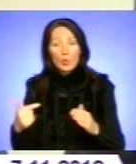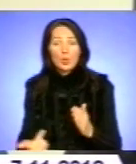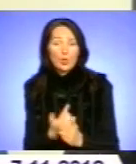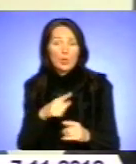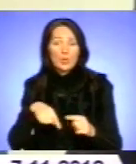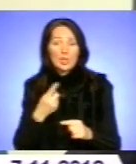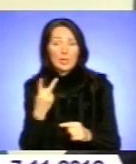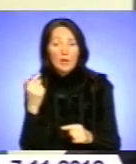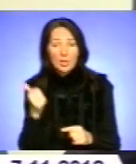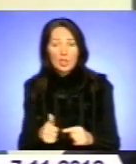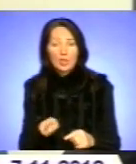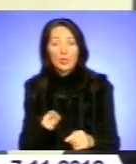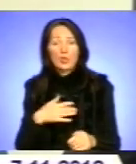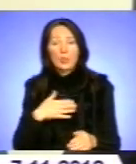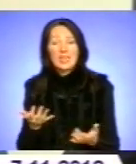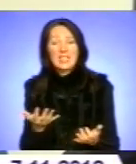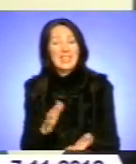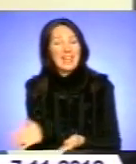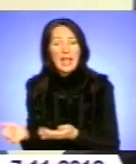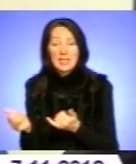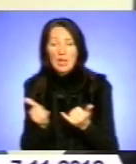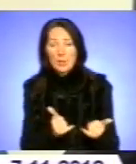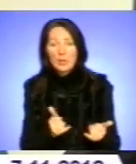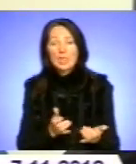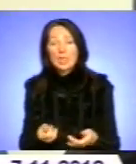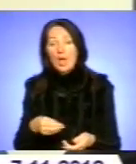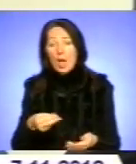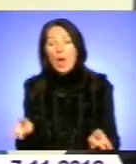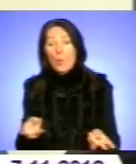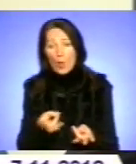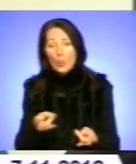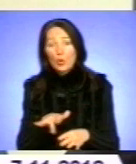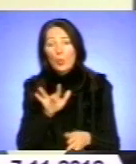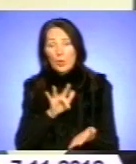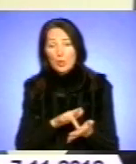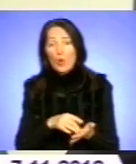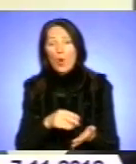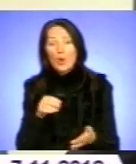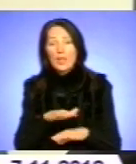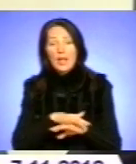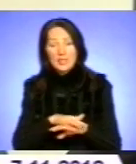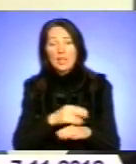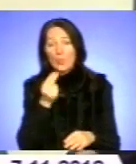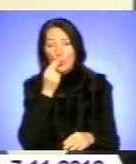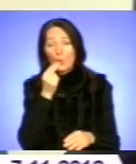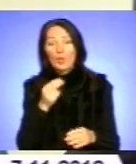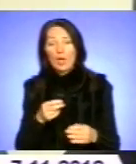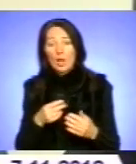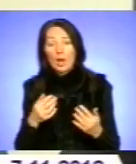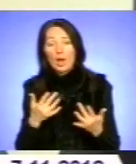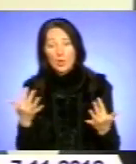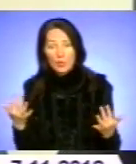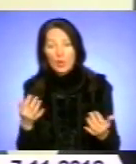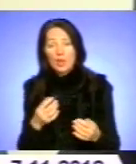тижні, тому що ми ще не забезпечили попиту міського населення у продуктах харчування на зиму. І